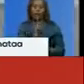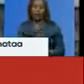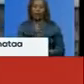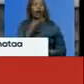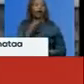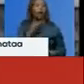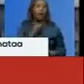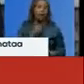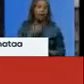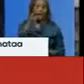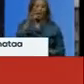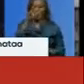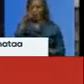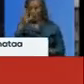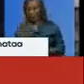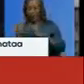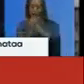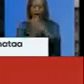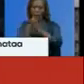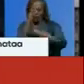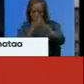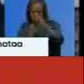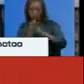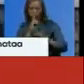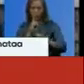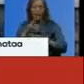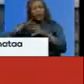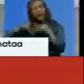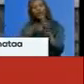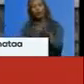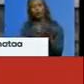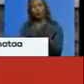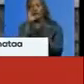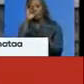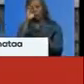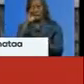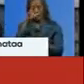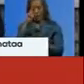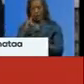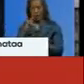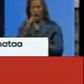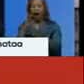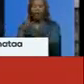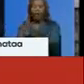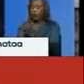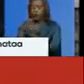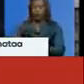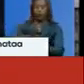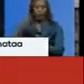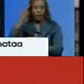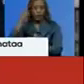አማራው በካራማራ ለሀገሩ ሉዓላዊነት ተሰውቶ የካራማራ አፈር ሆኖ ቀርቷል።